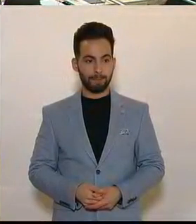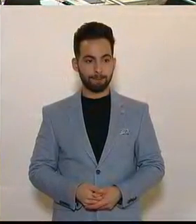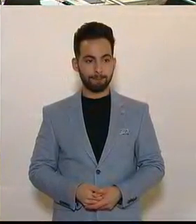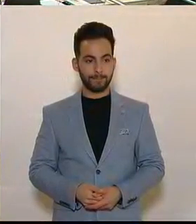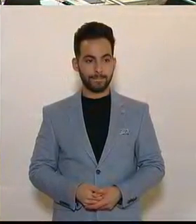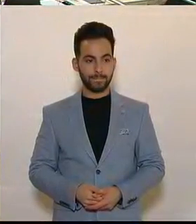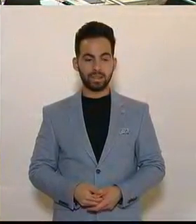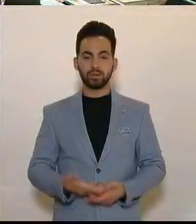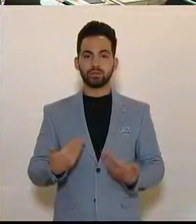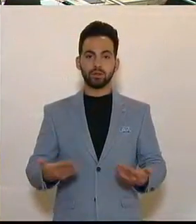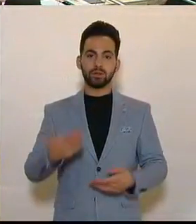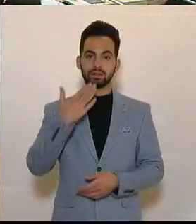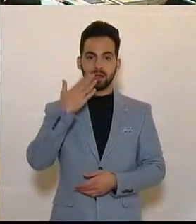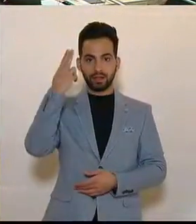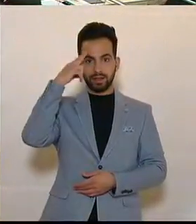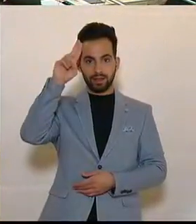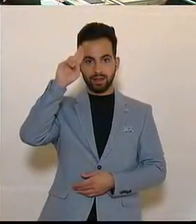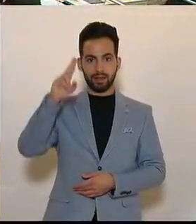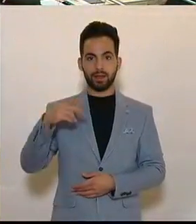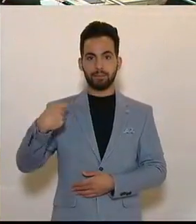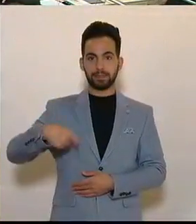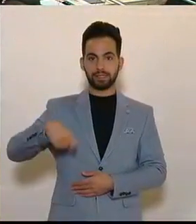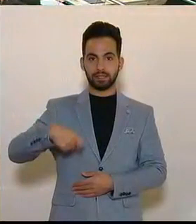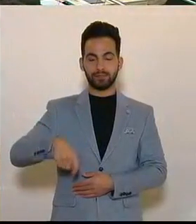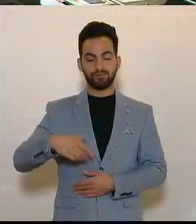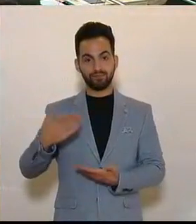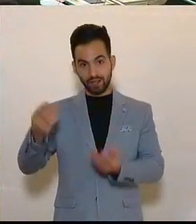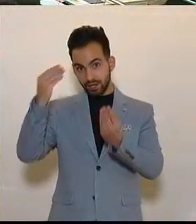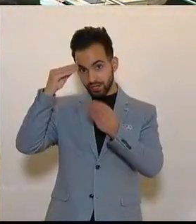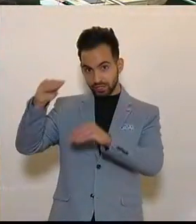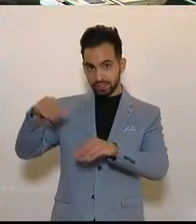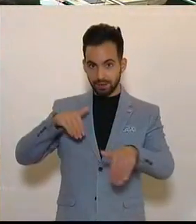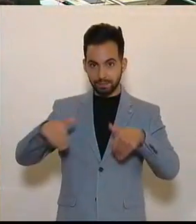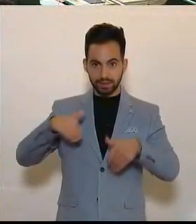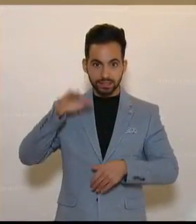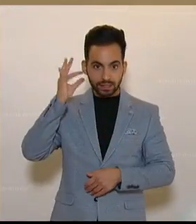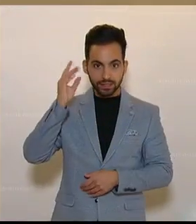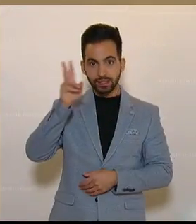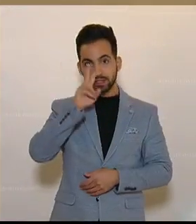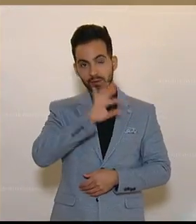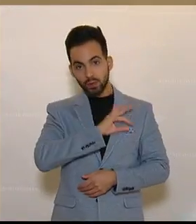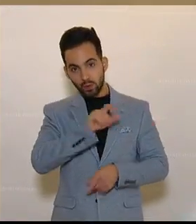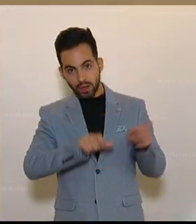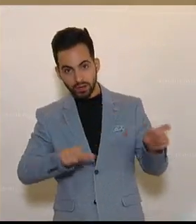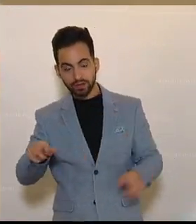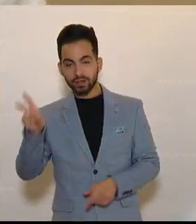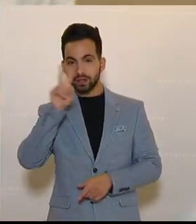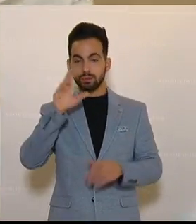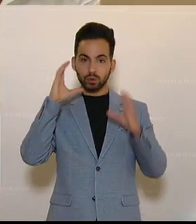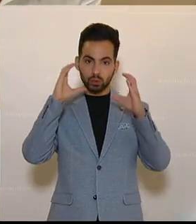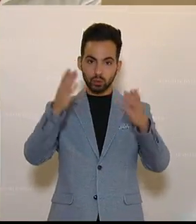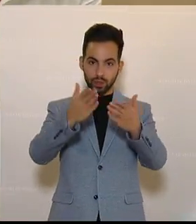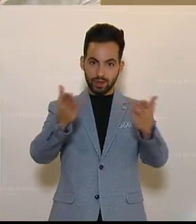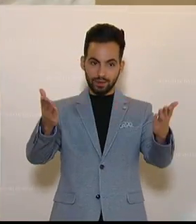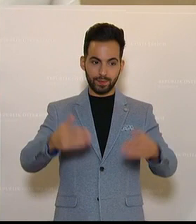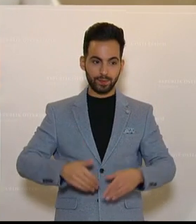Grünen. Danke, Herr Präsident, geschätzte Ministerin, liebe Kolleginnen und Kollegen, liebe Zuseherinnen und Zuseher.